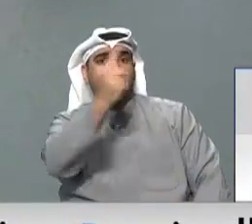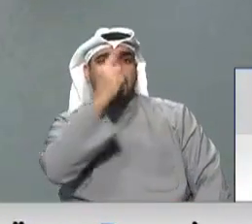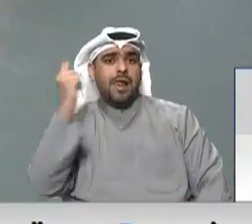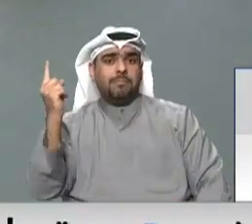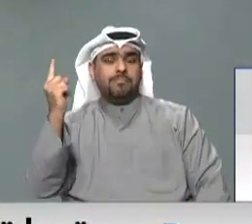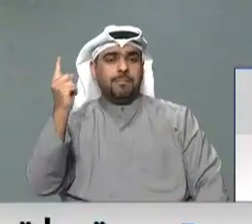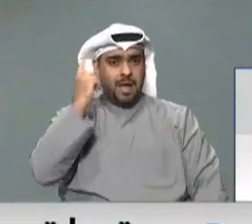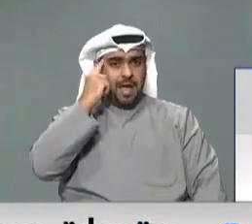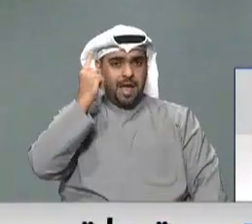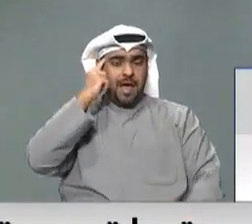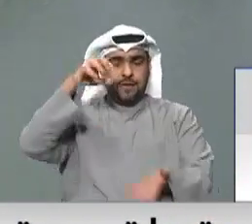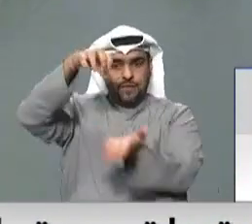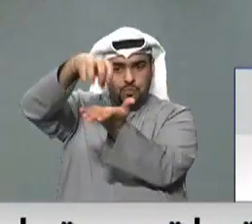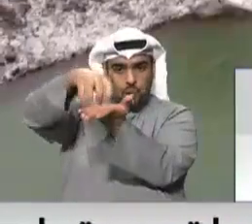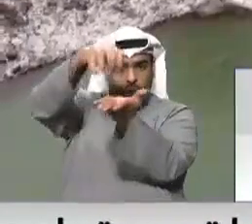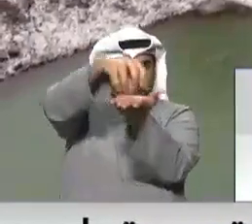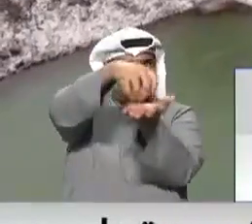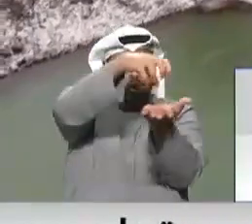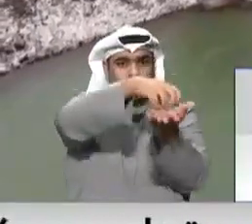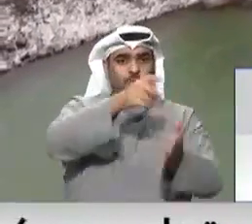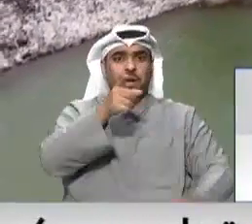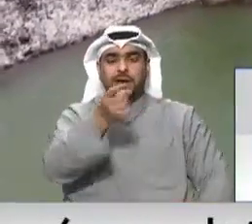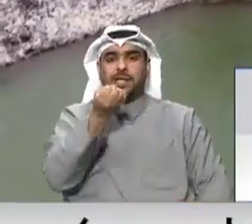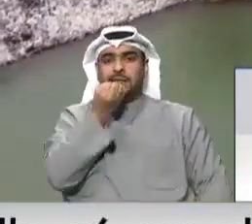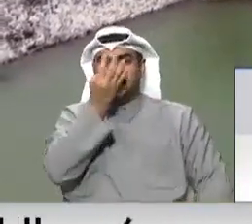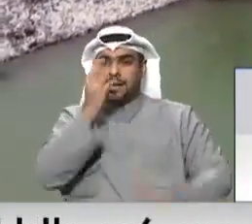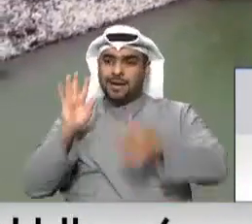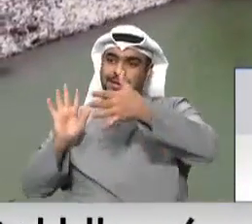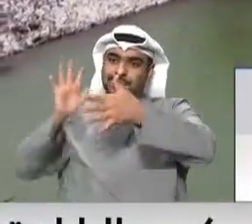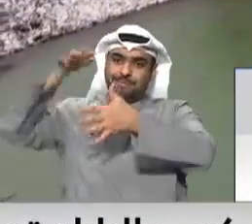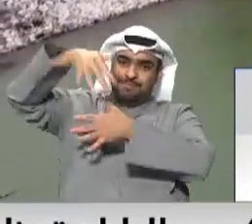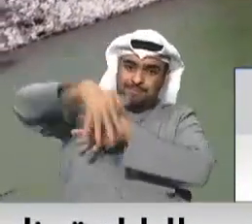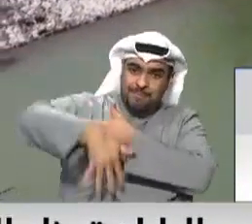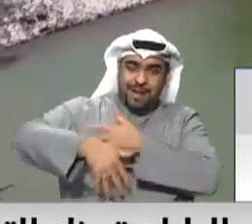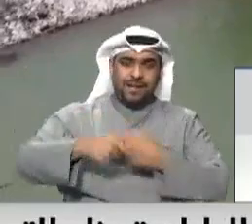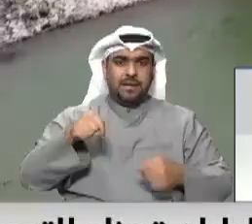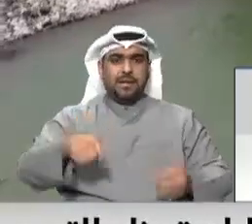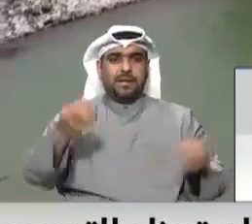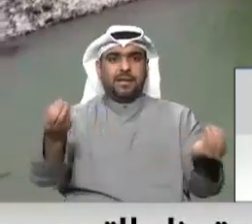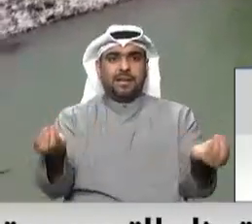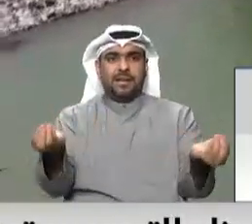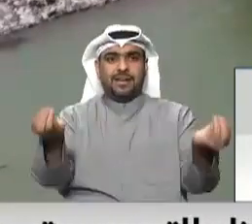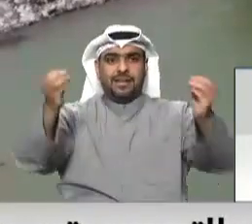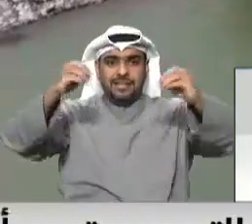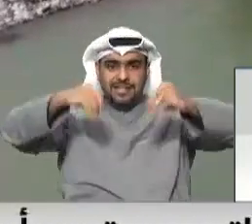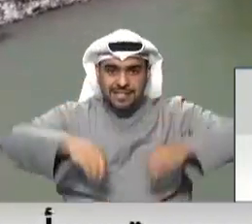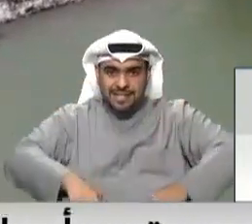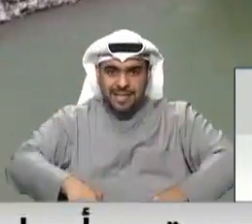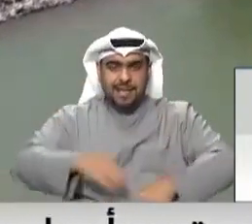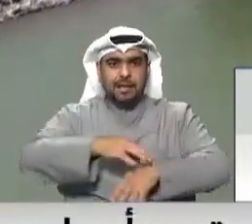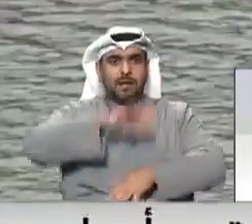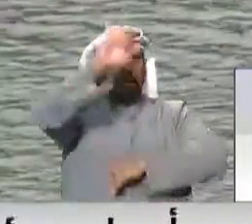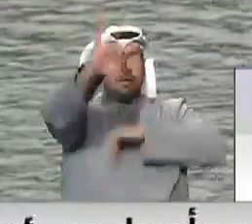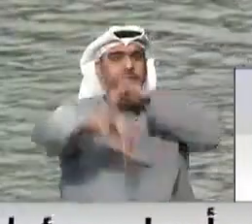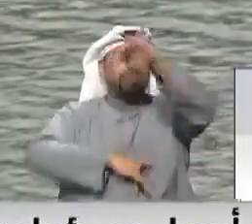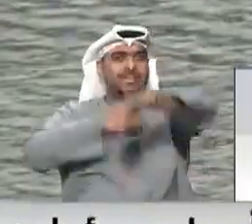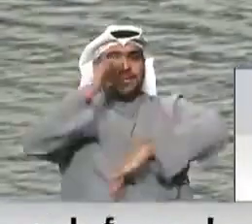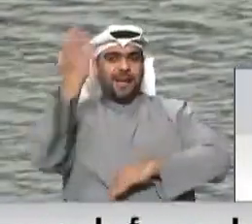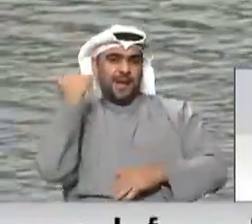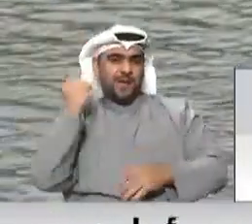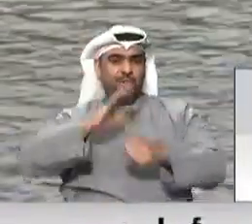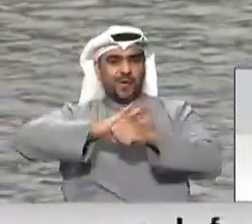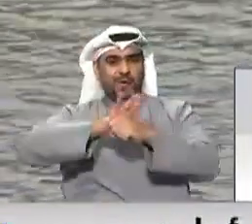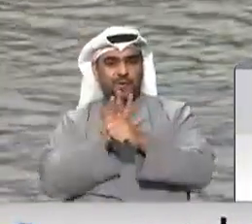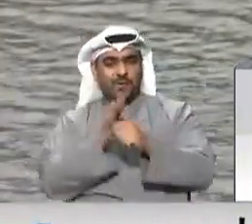تضم مناظره طبيعيه في جميع انحاء الصين ما ادى الى زياده العدد التراكمي الذين استقبلتهم